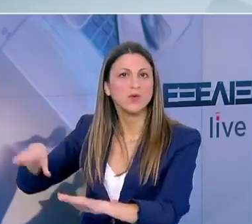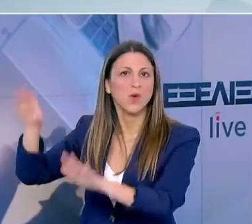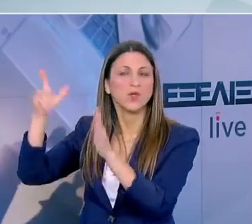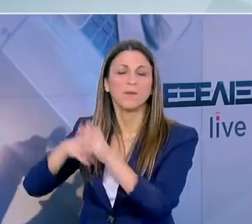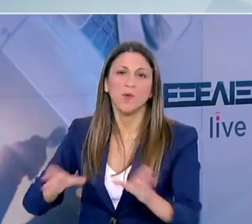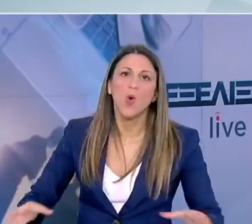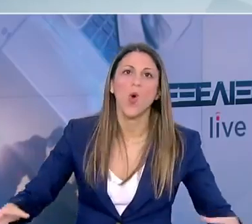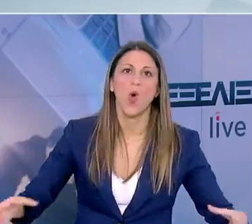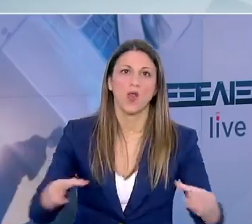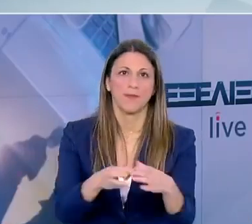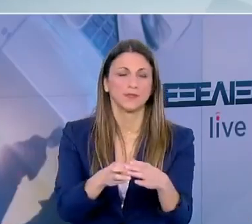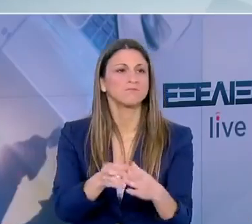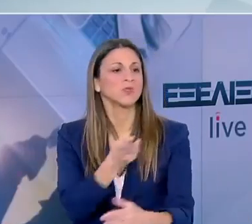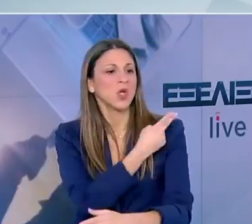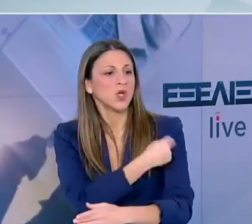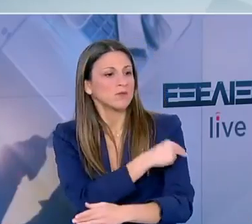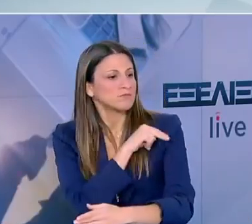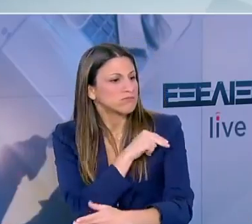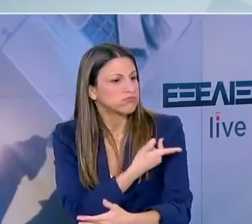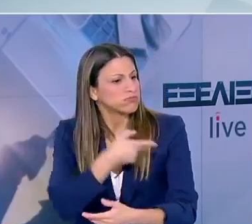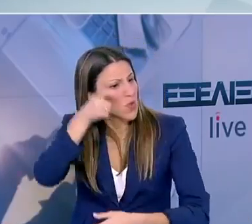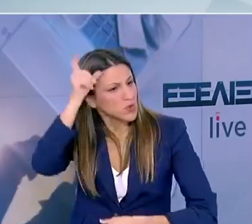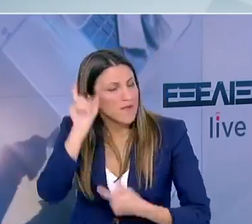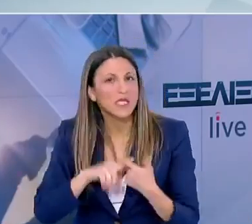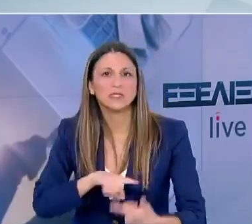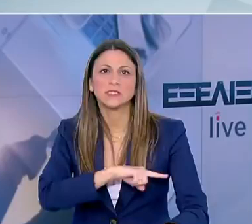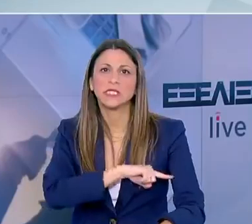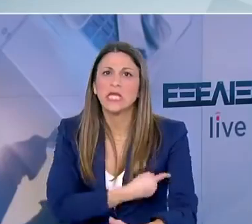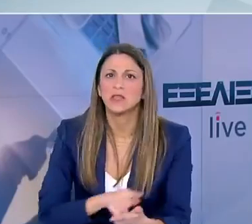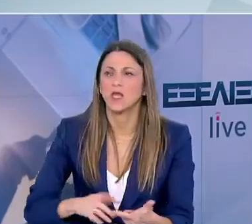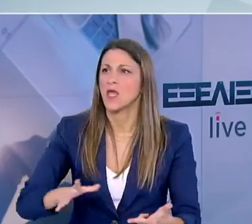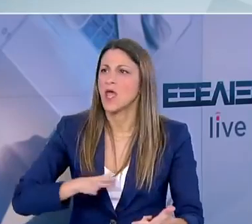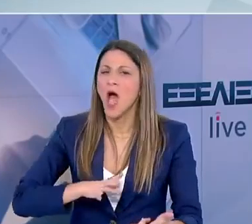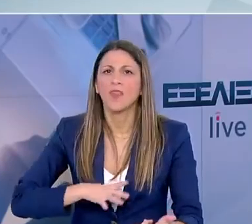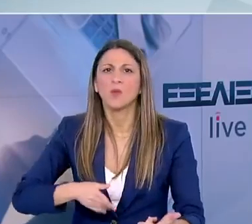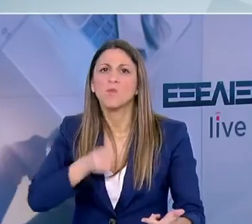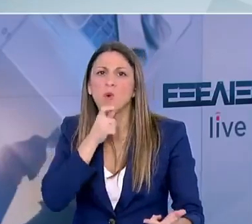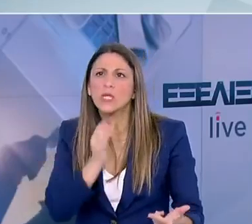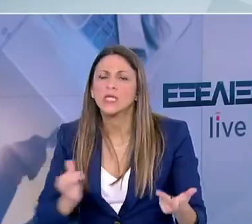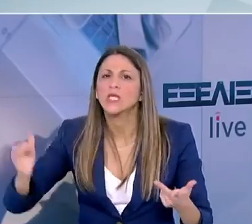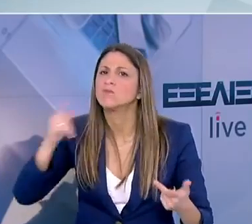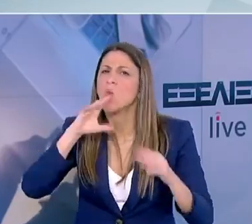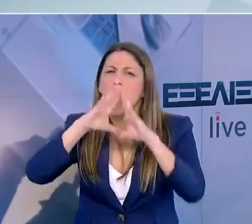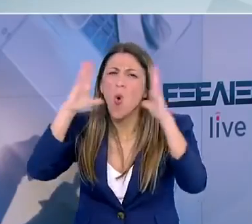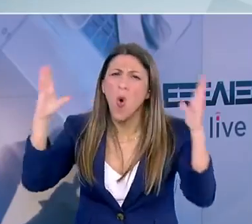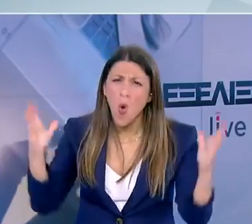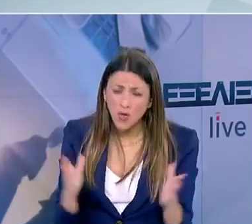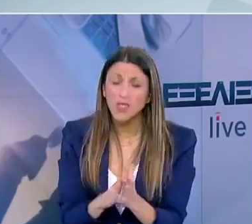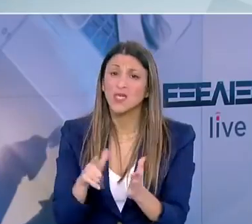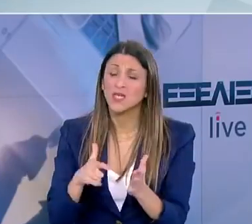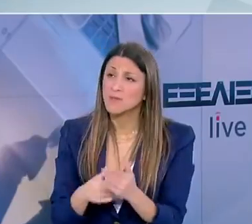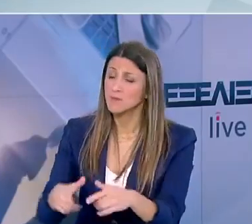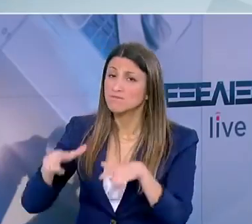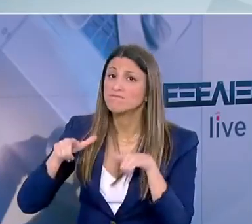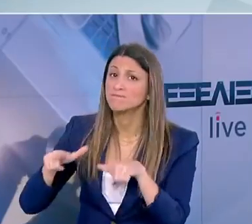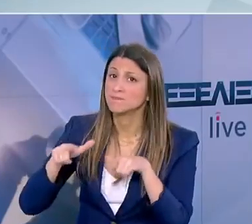μαζί, οι υγειονομικοί, οι επαγγελματίες υγείας, οι διαμεσολαβητές, η πολιτική ηγεσία, οι ηγέτες της κοινότητας των ίδιων